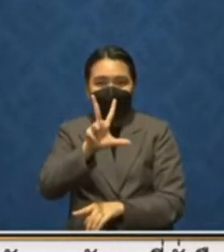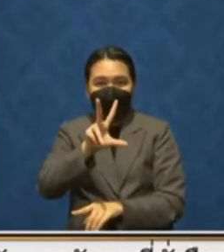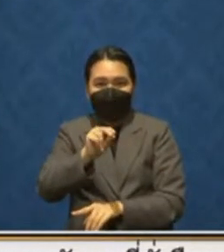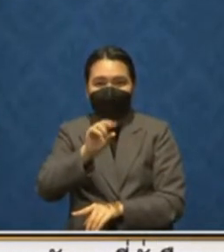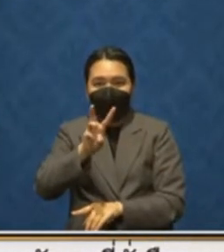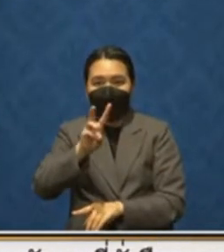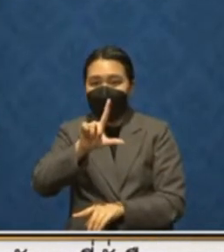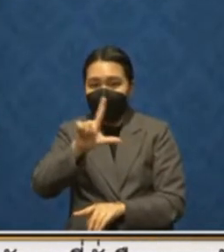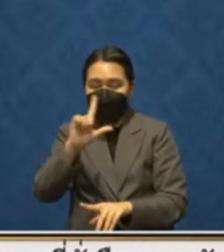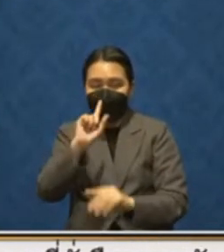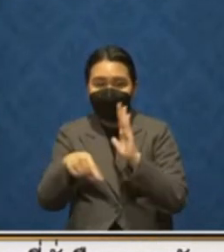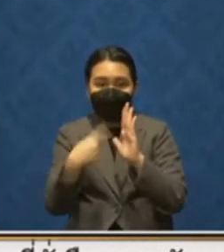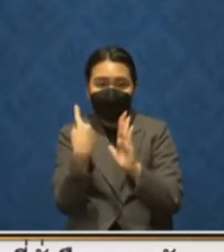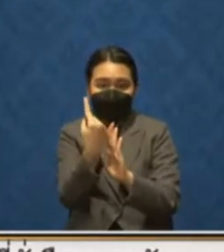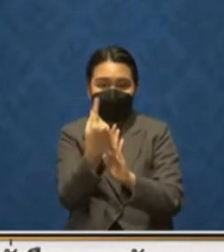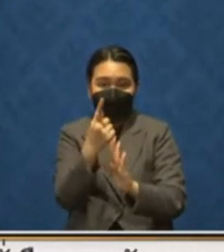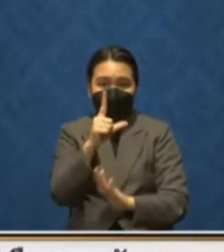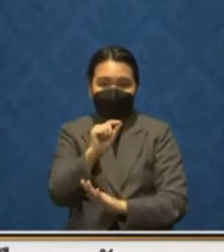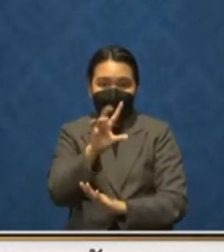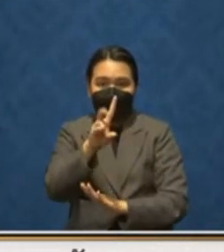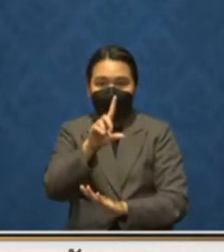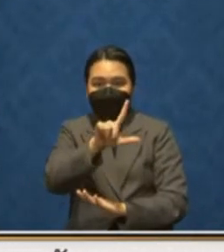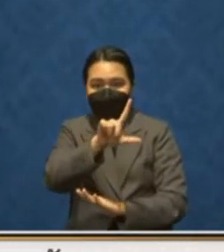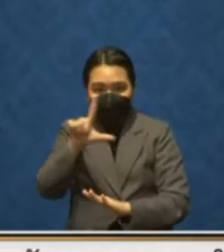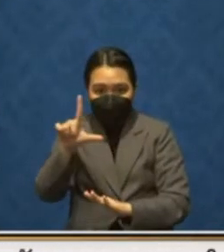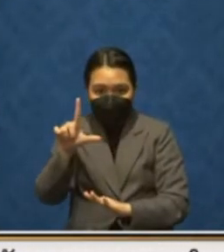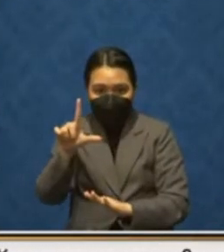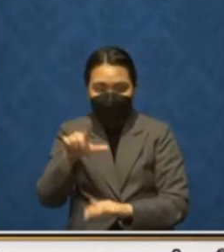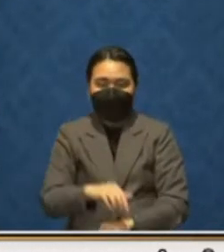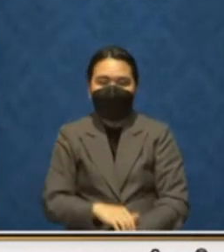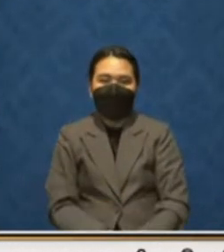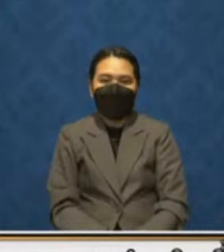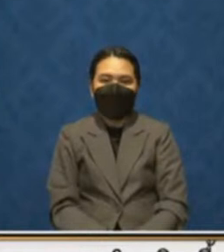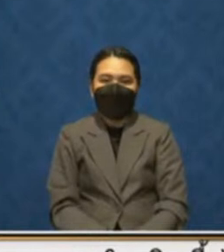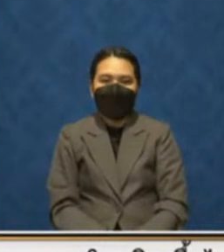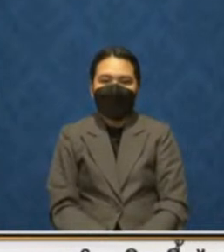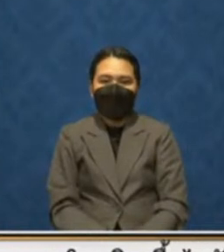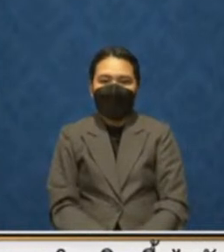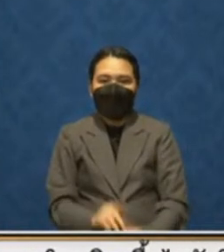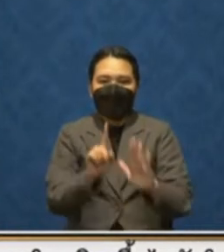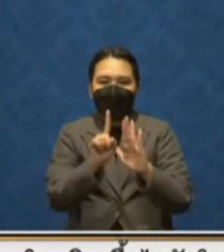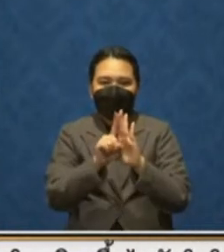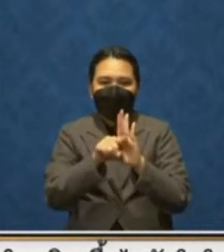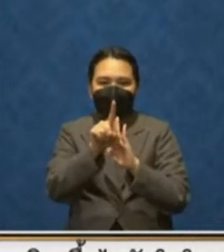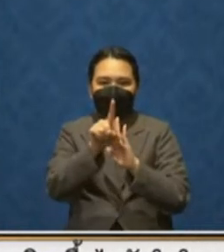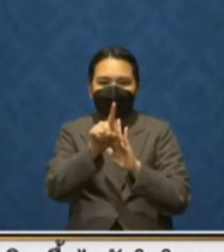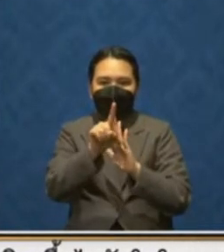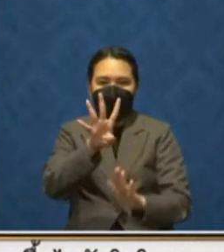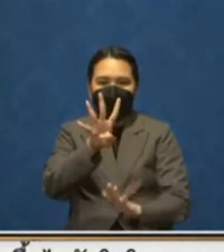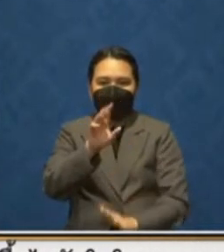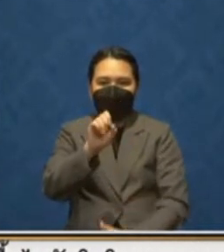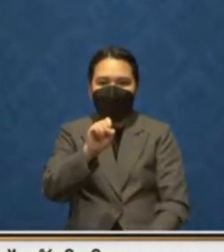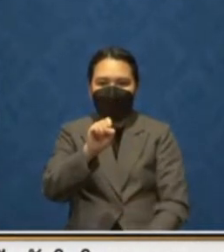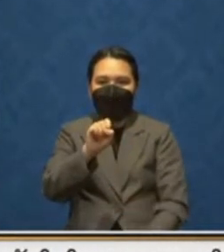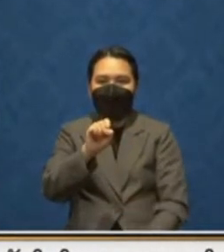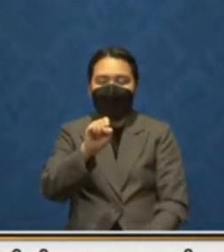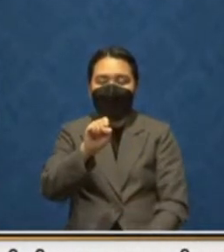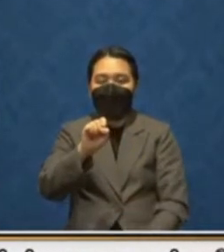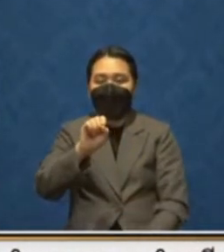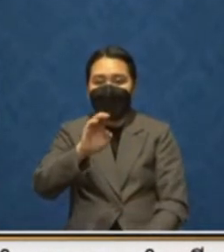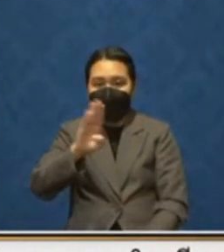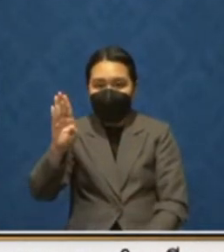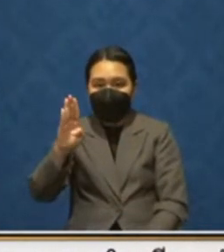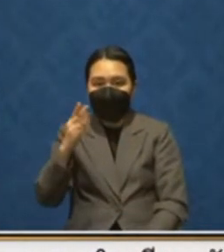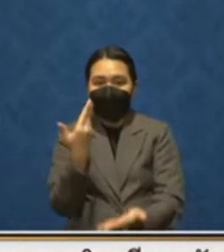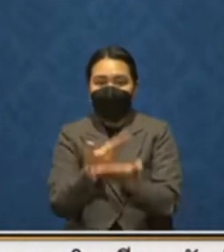ชั่วโมงละยี่สิบเจ็ดล้านนาทีละ 4แสนกว่าบาทอย่างที่ผมบอกปรับ